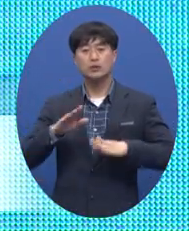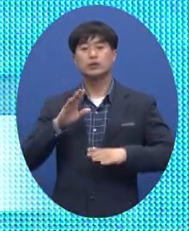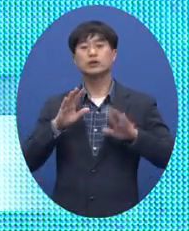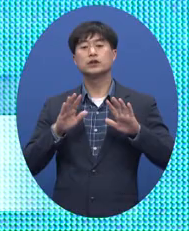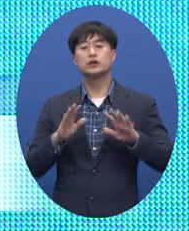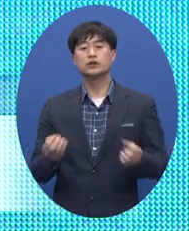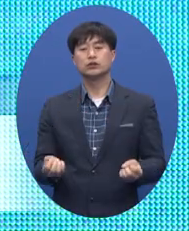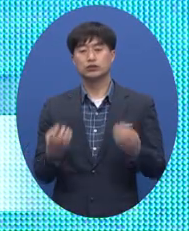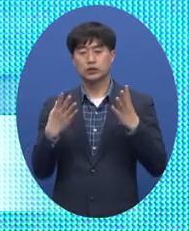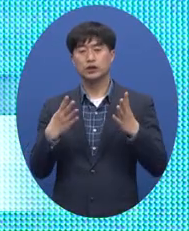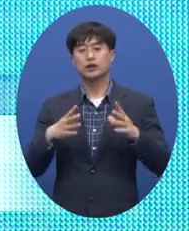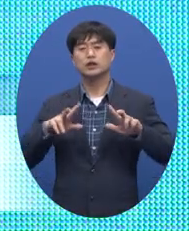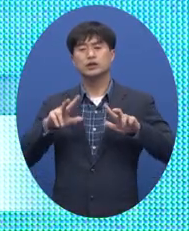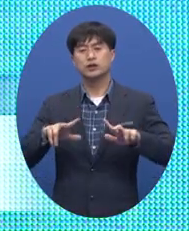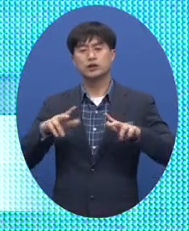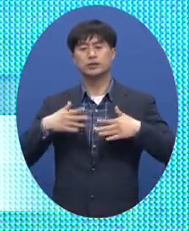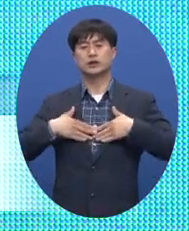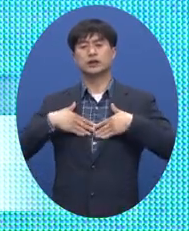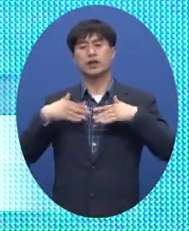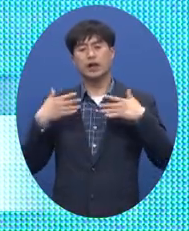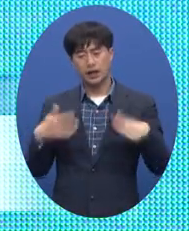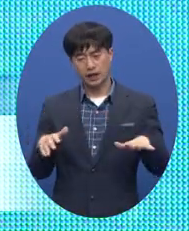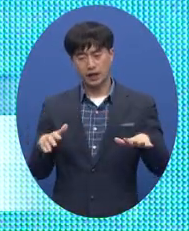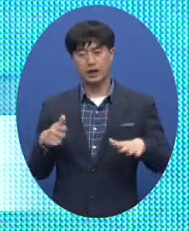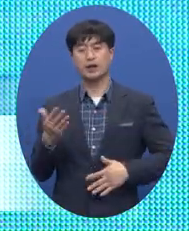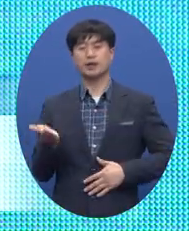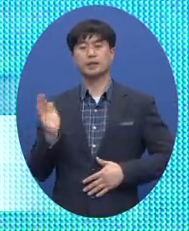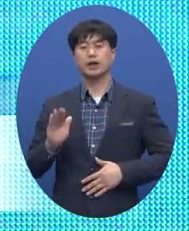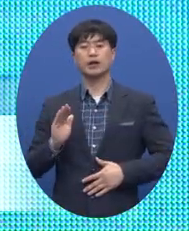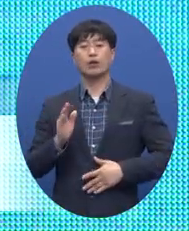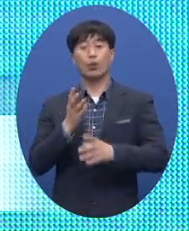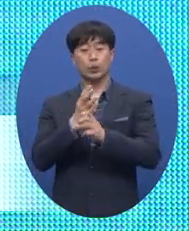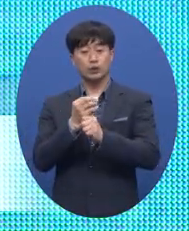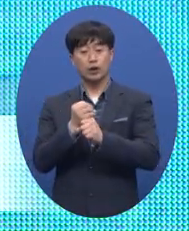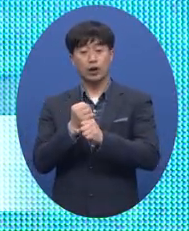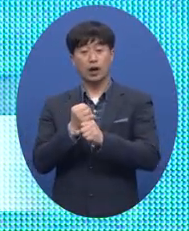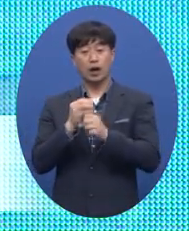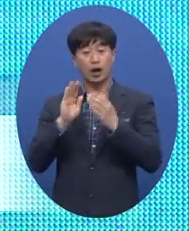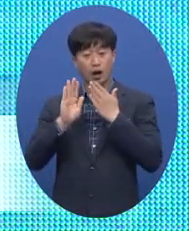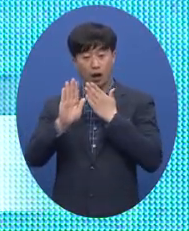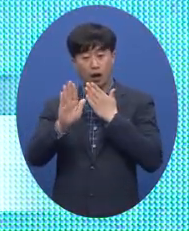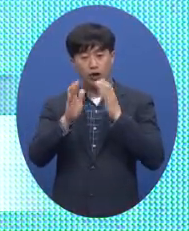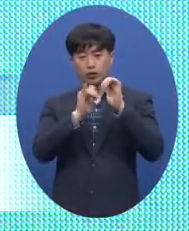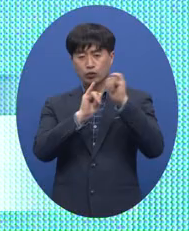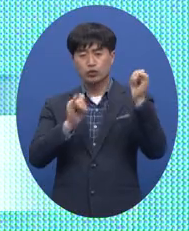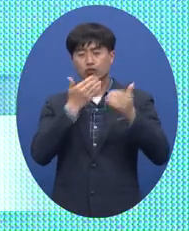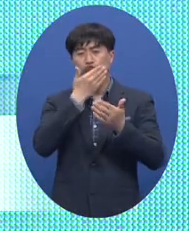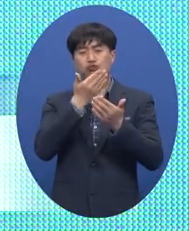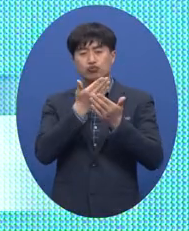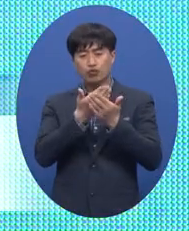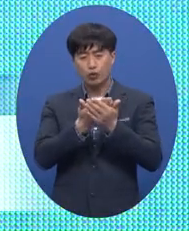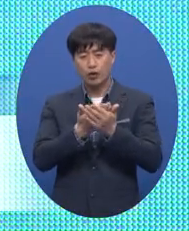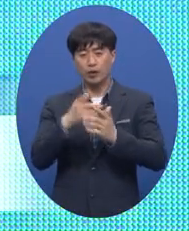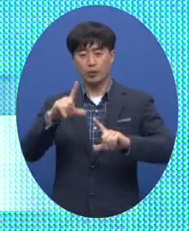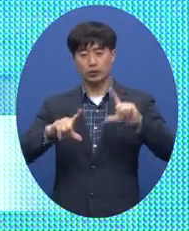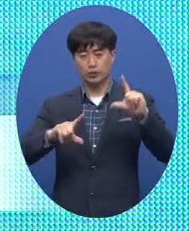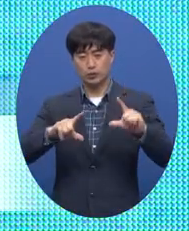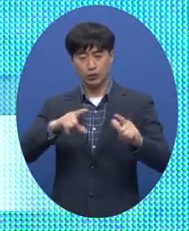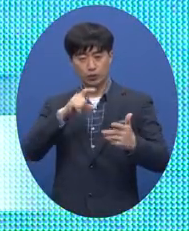이 행사가 에 지금 여느 미약하지만 언젠가는